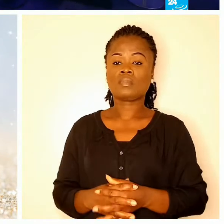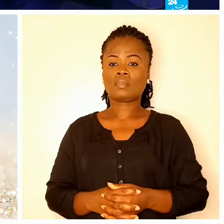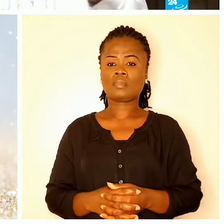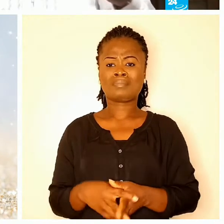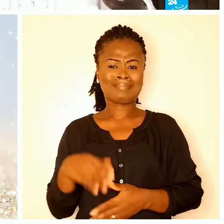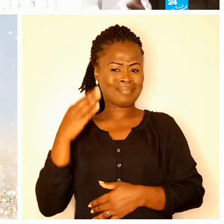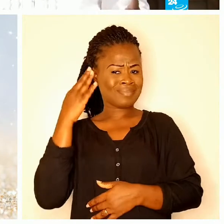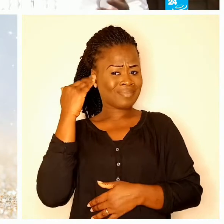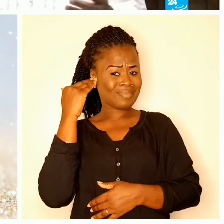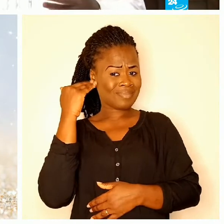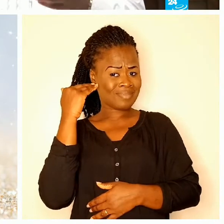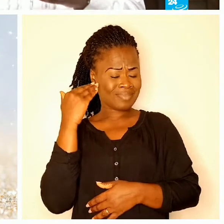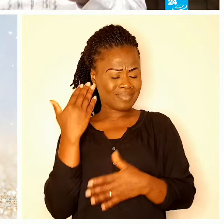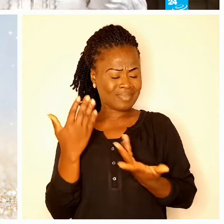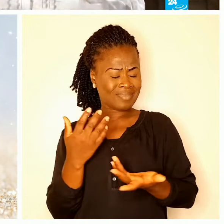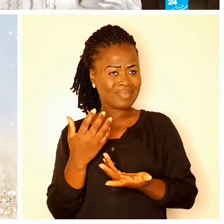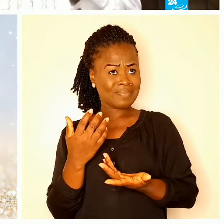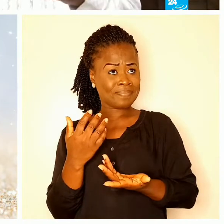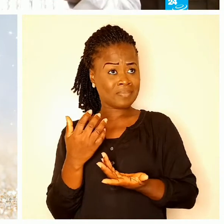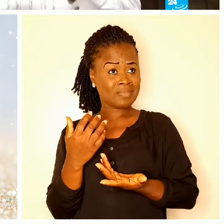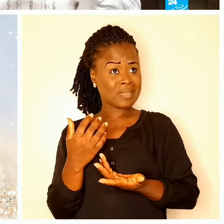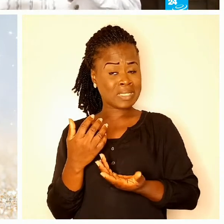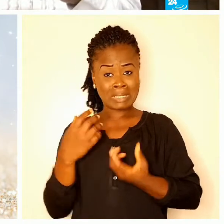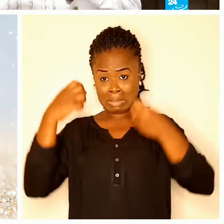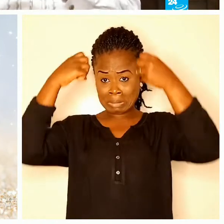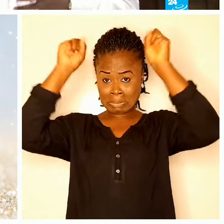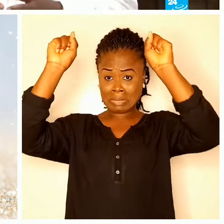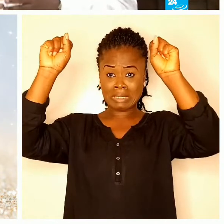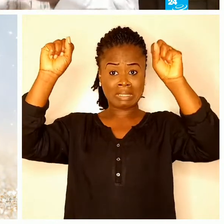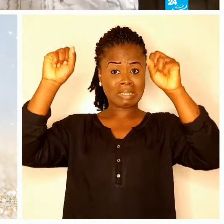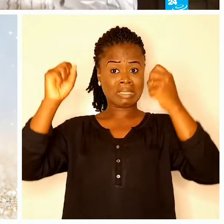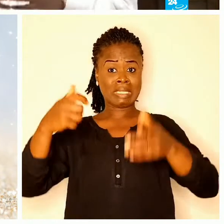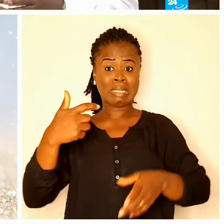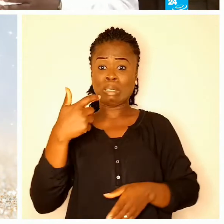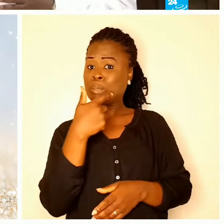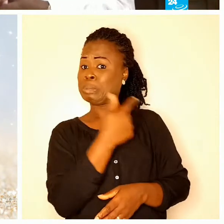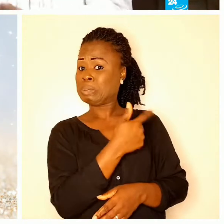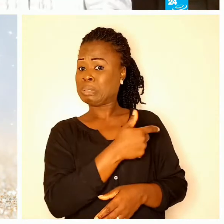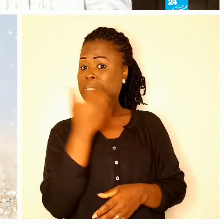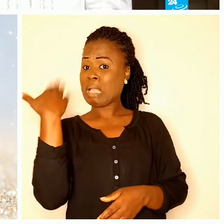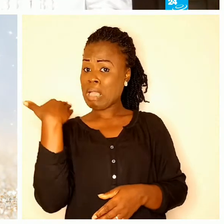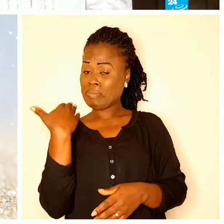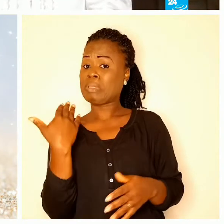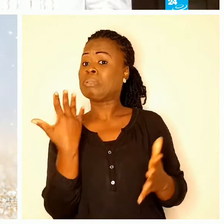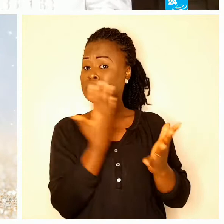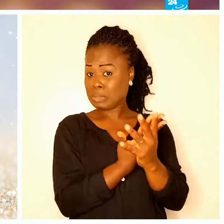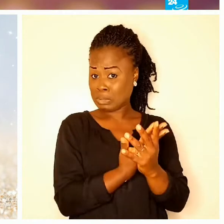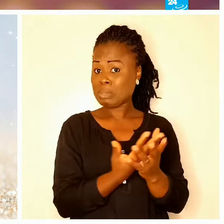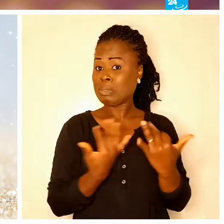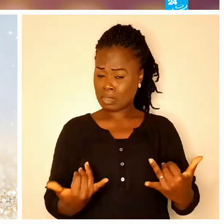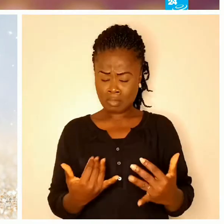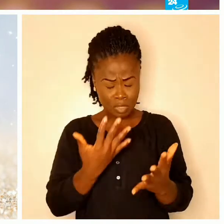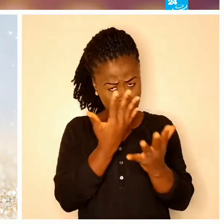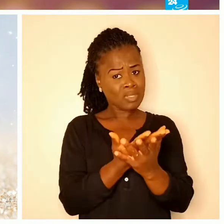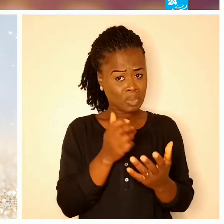Mais pourquoi vous voulez que ce soit un prétexte? Le président Habré a été jugé, condamné et il était en prison, il est toujours en prison au moment